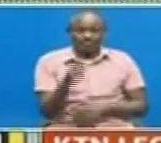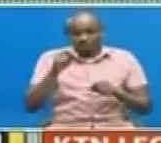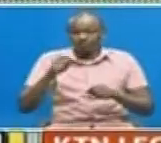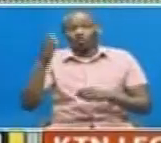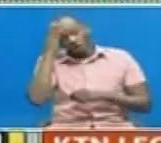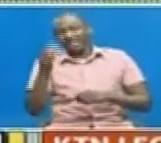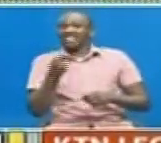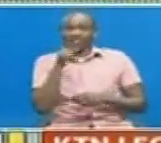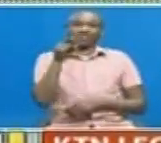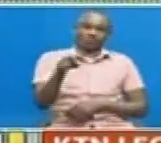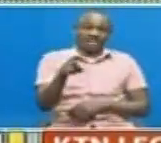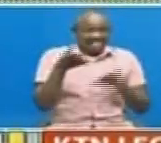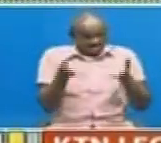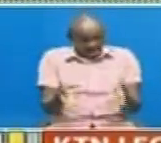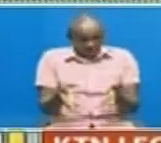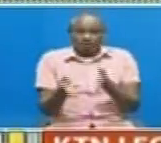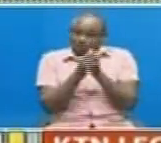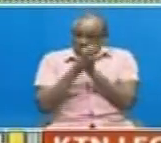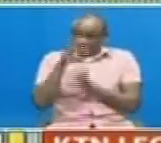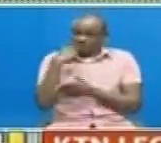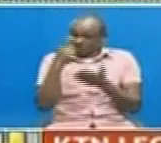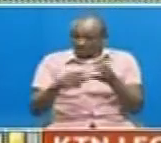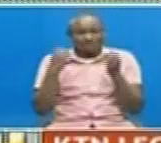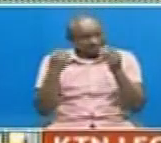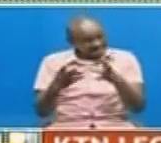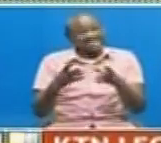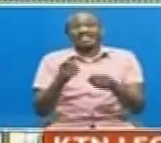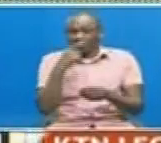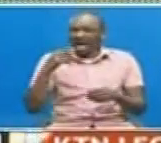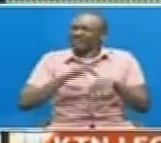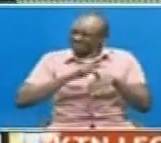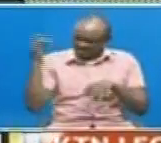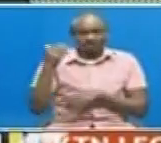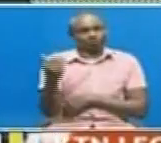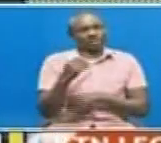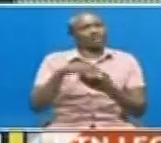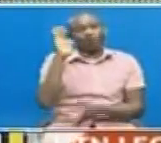hili au lingine. Kama anavyoarifu Saida Swale, baadhi ya dawa hizo zina athari hasa kwa watoto.